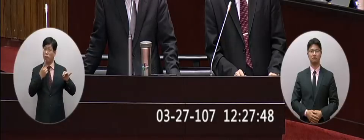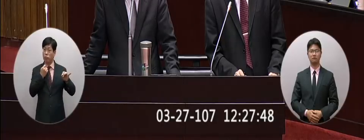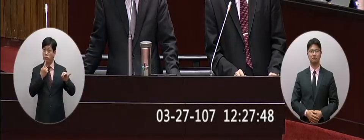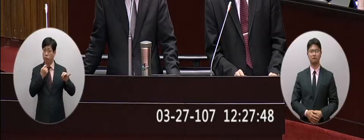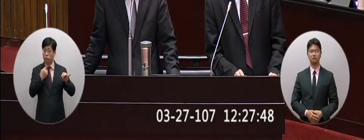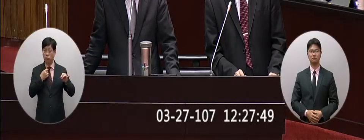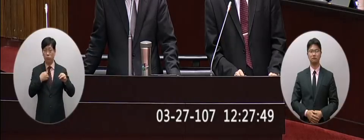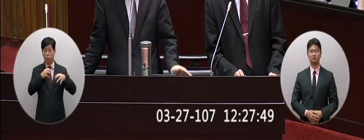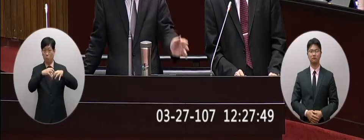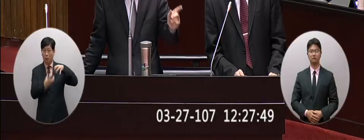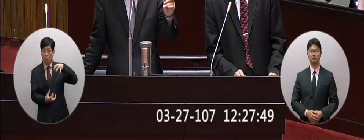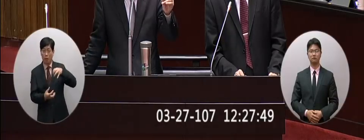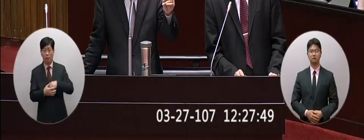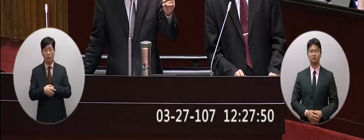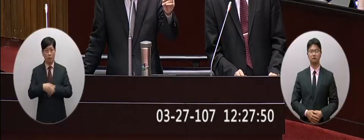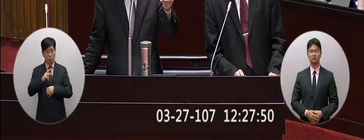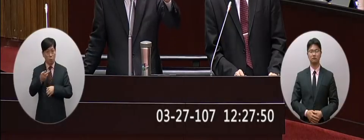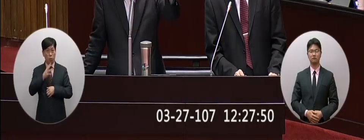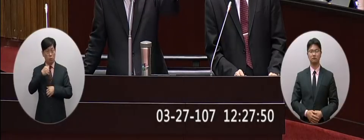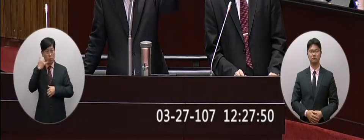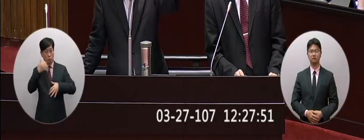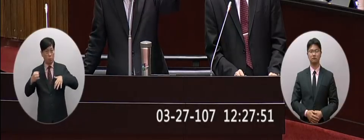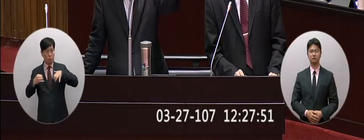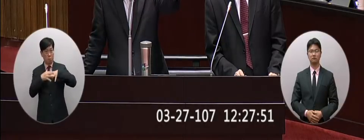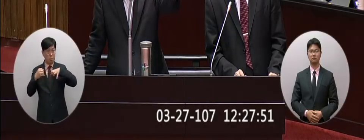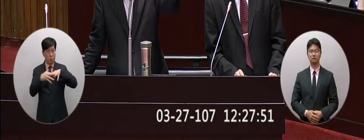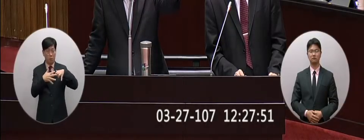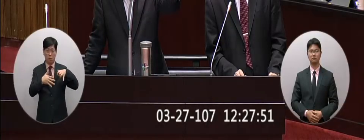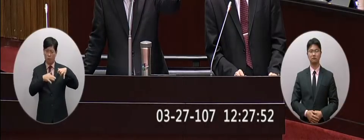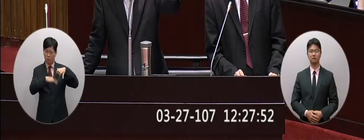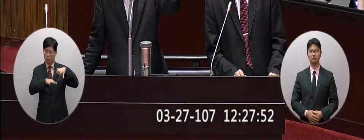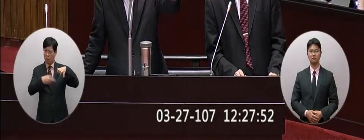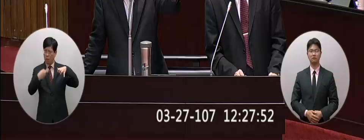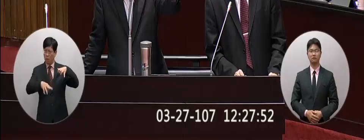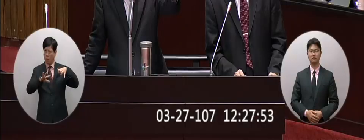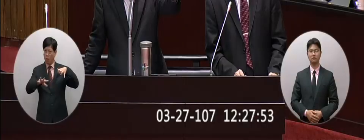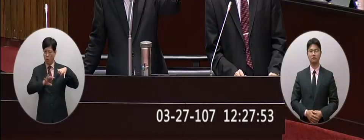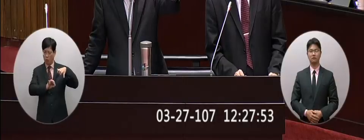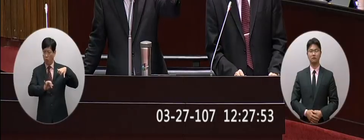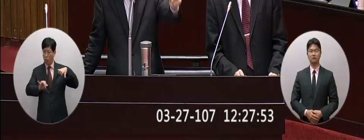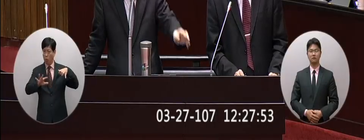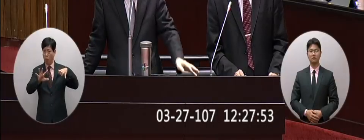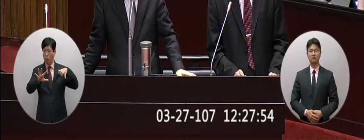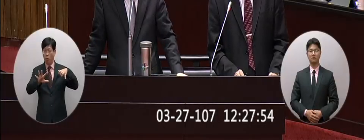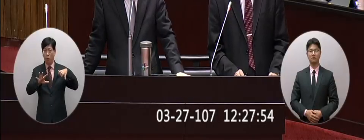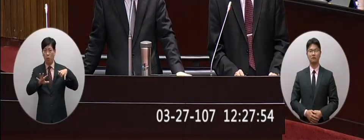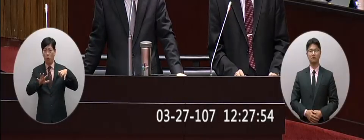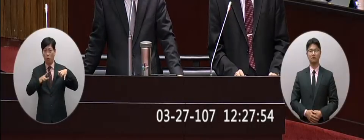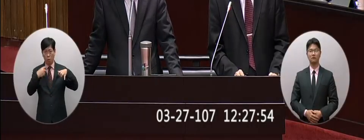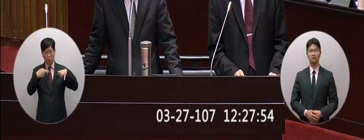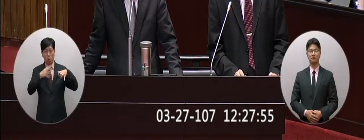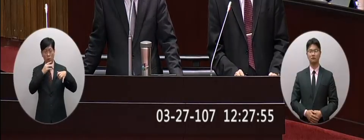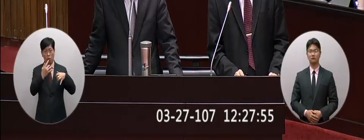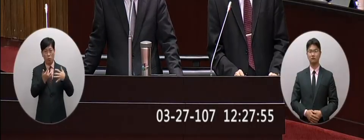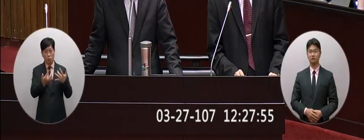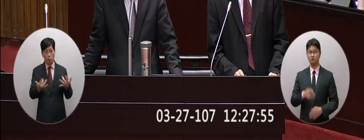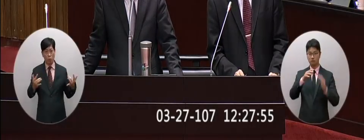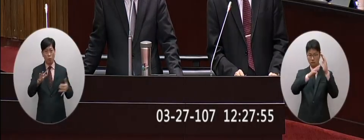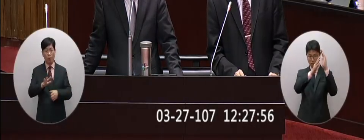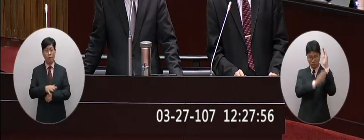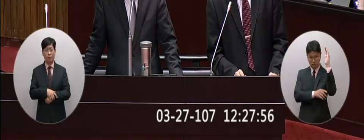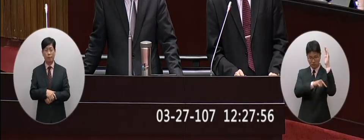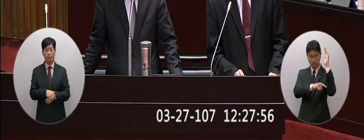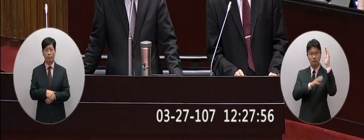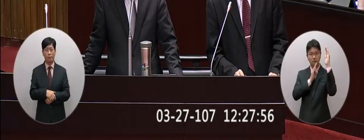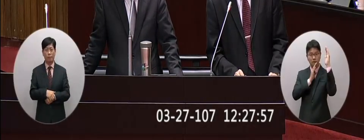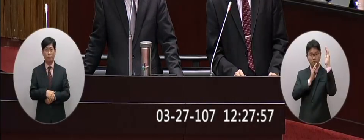不稳定的崩塌，还是因为海岸线？因为我看下面还有土地，那还有植物。 它底下是